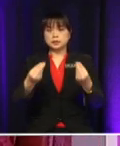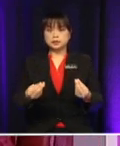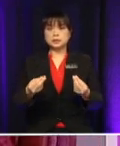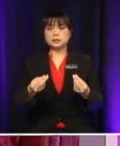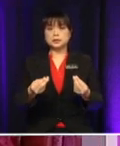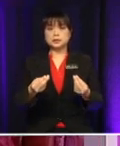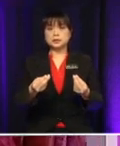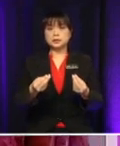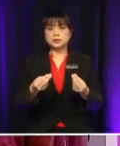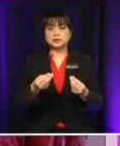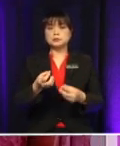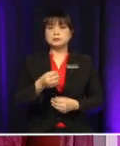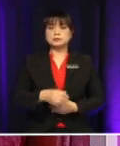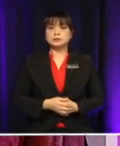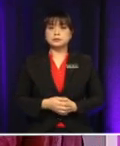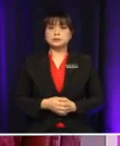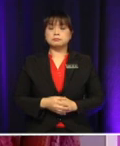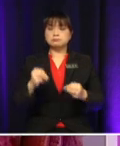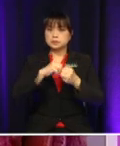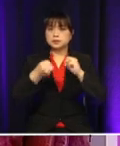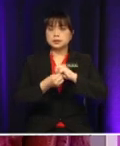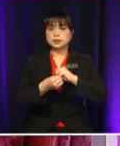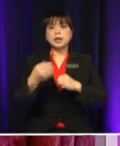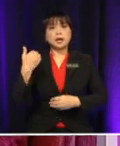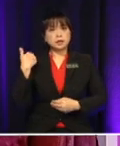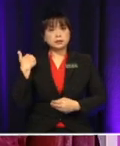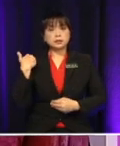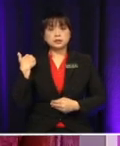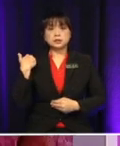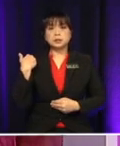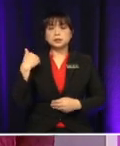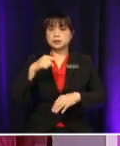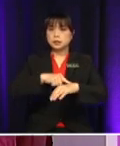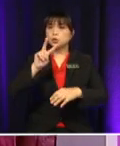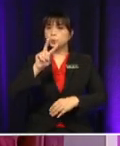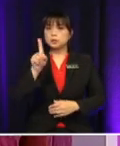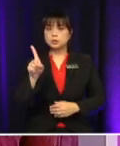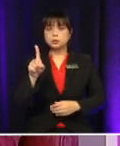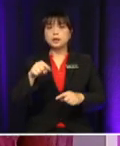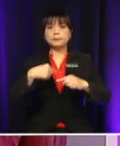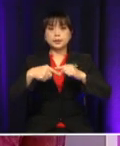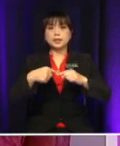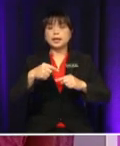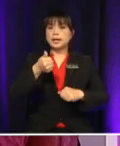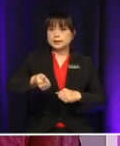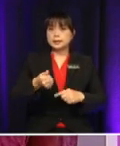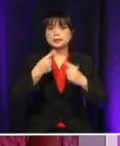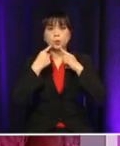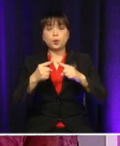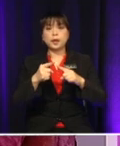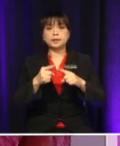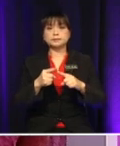Sindrom Down bermaksud masalahnya adalah di kromosom namun 21 apabila anda jawab janganlah terlalu general